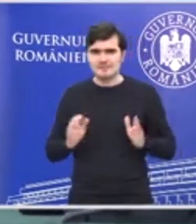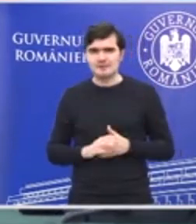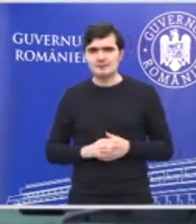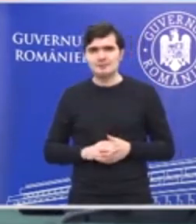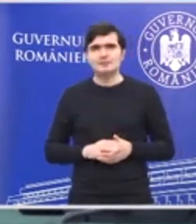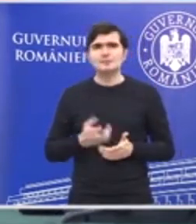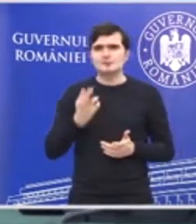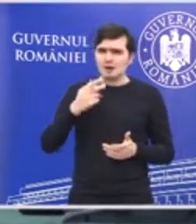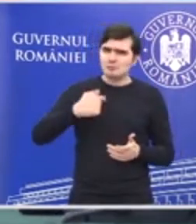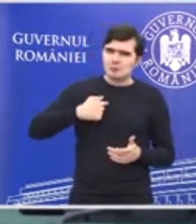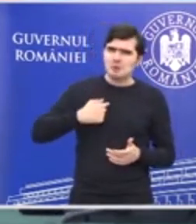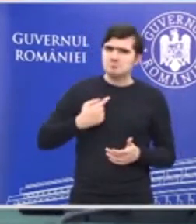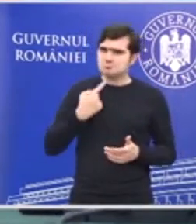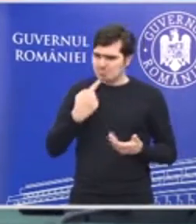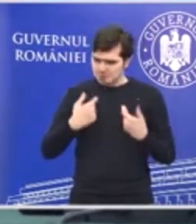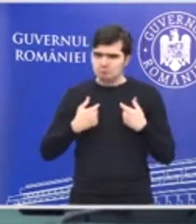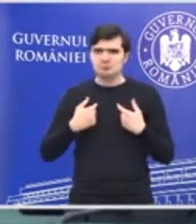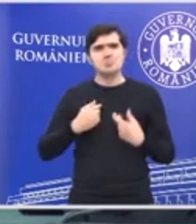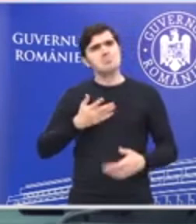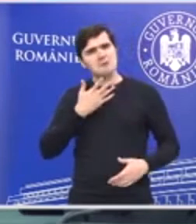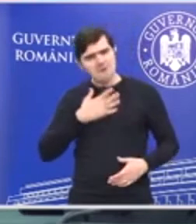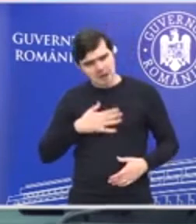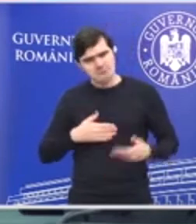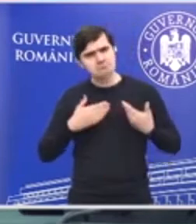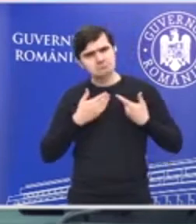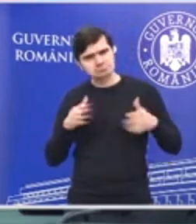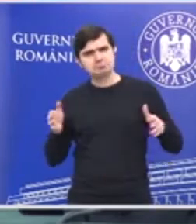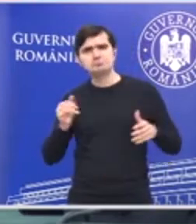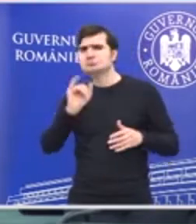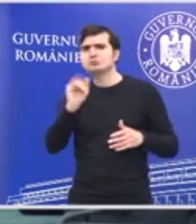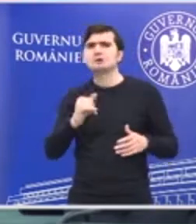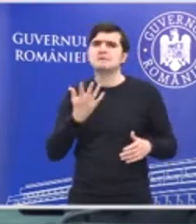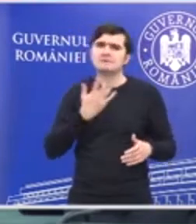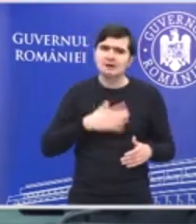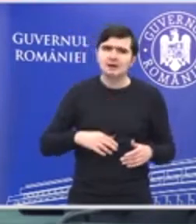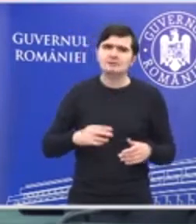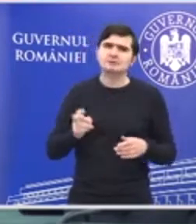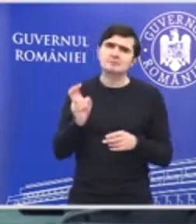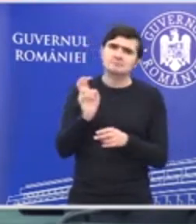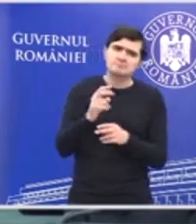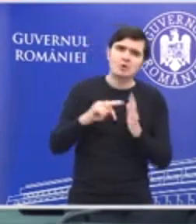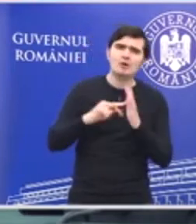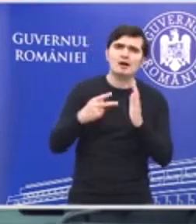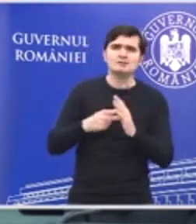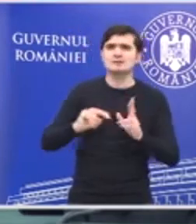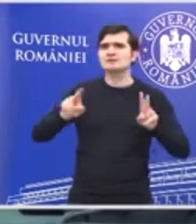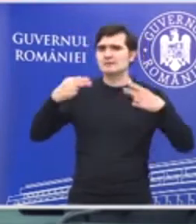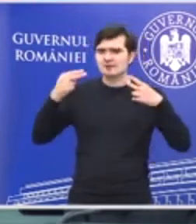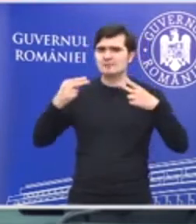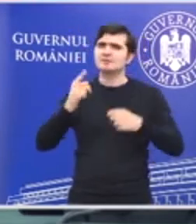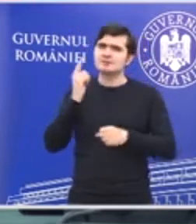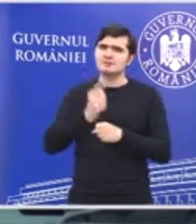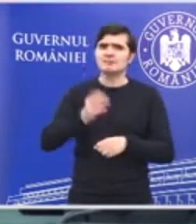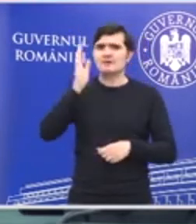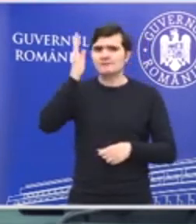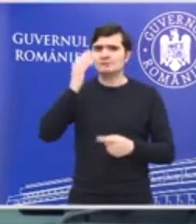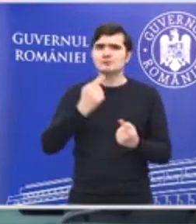ne-am arătat disponibilitatea pentru toți cei care doresc să organizeze astfel de evenimente în